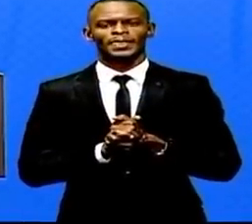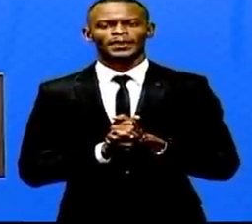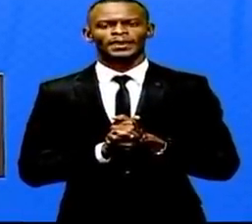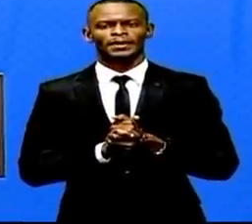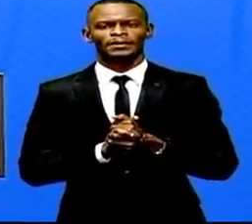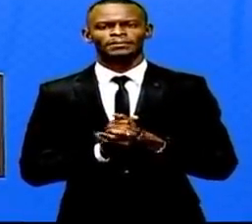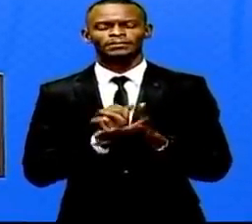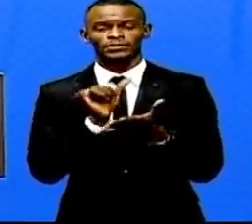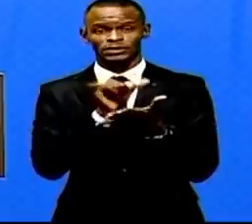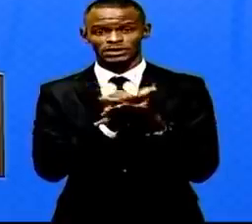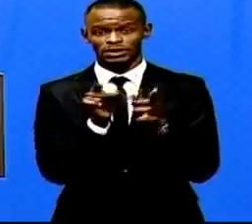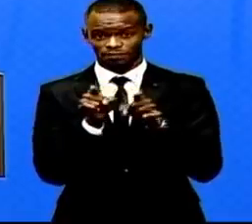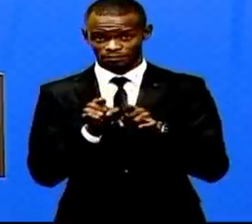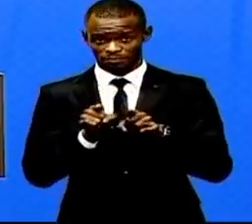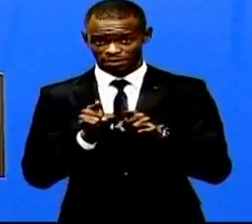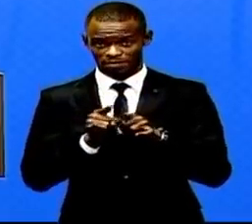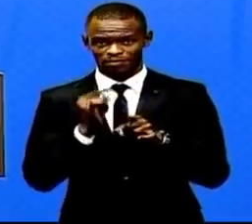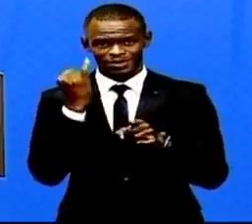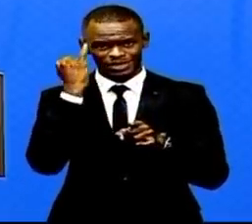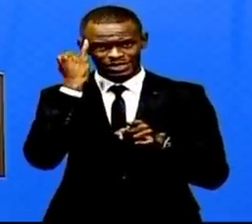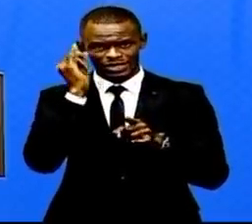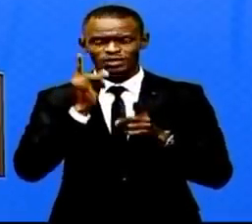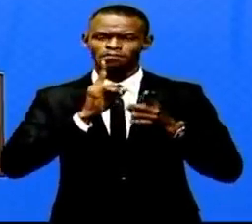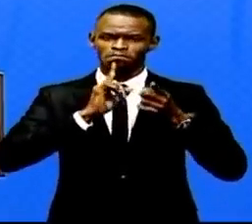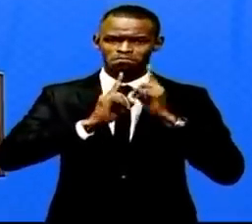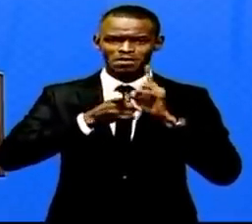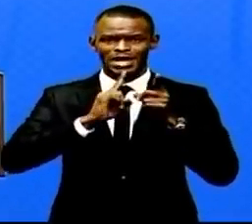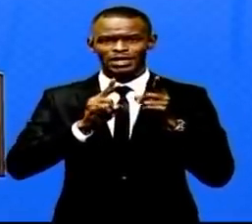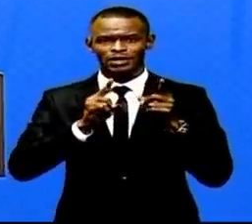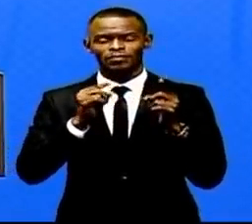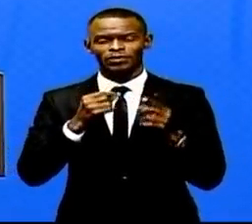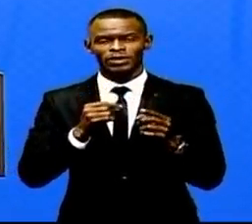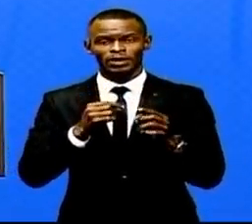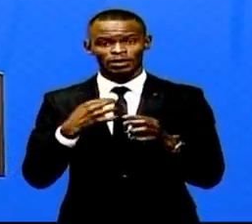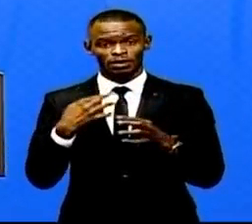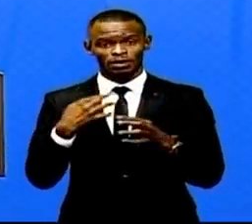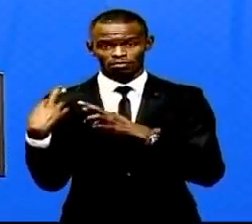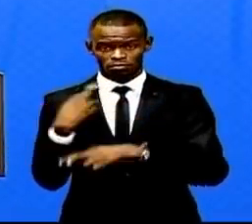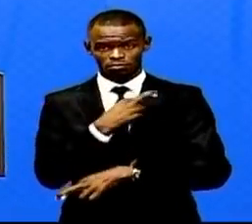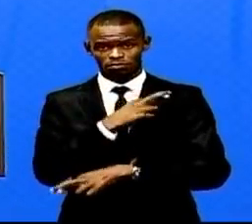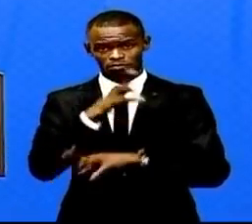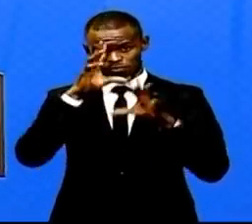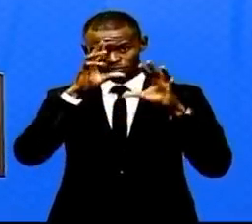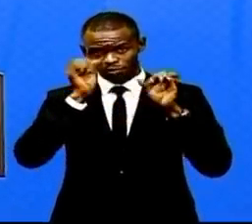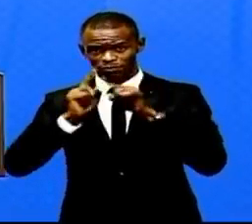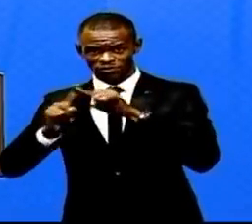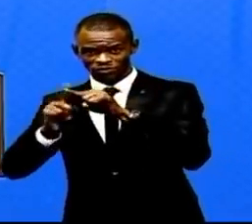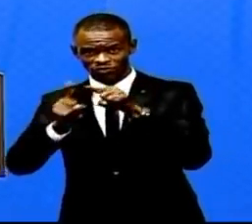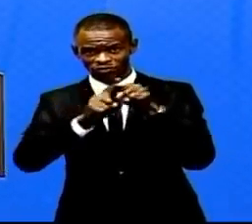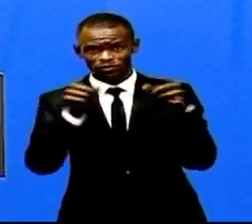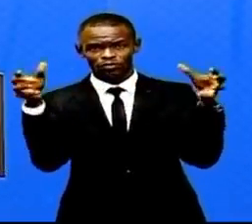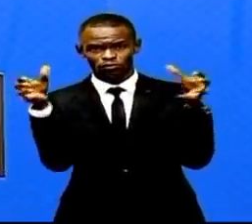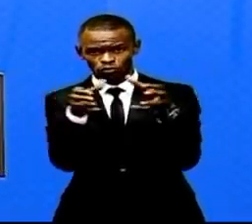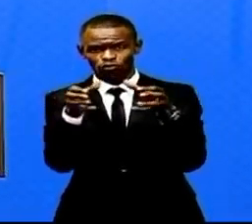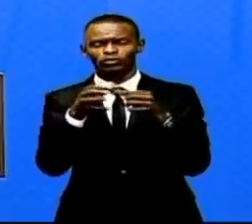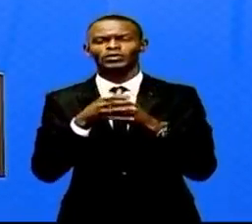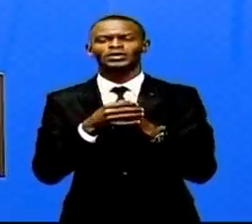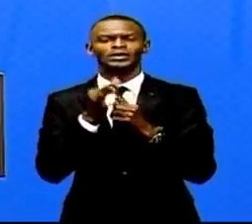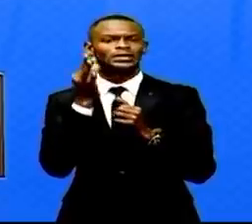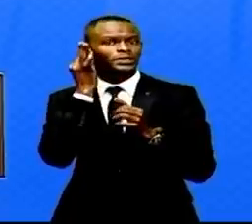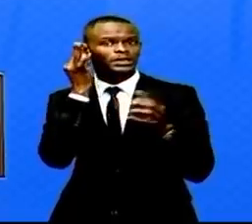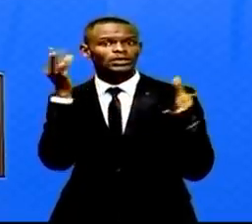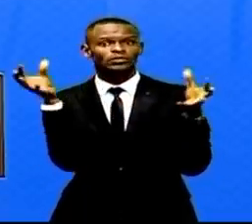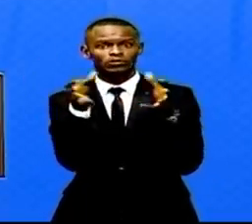chefs d'État de Nairobi. Il a condamné l'attitude d'un groupe criminel bénéficiant des appuis